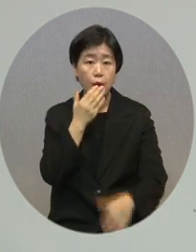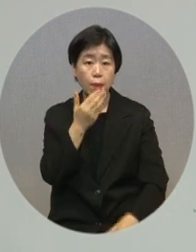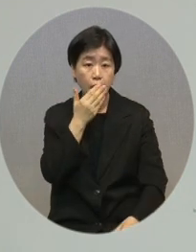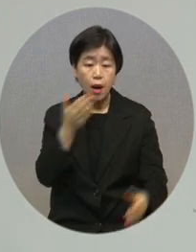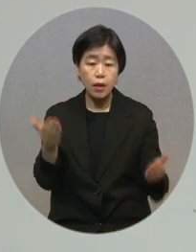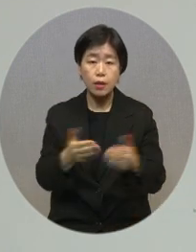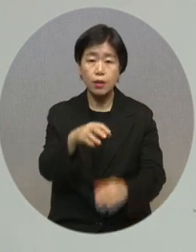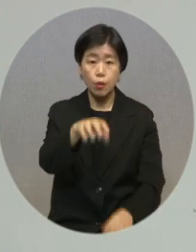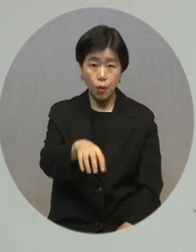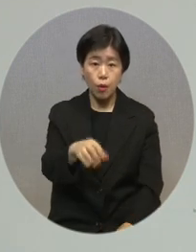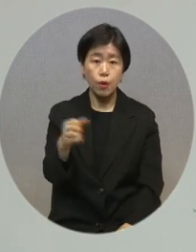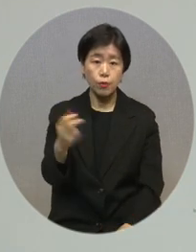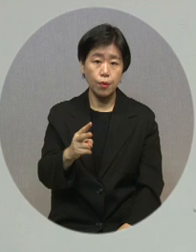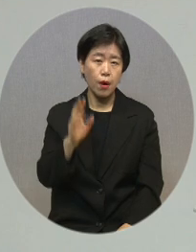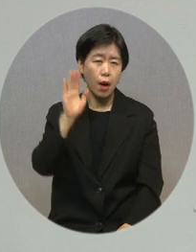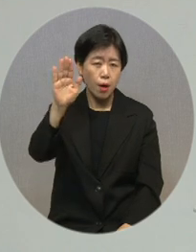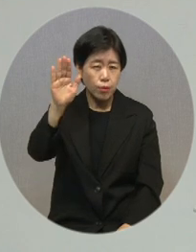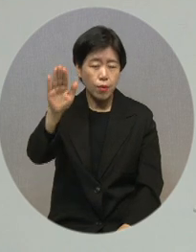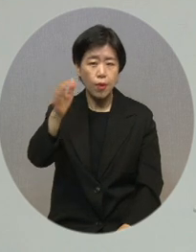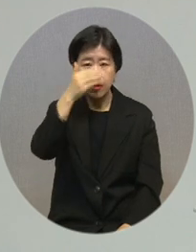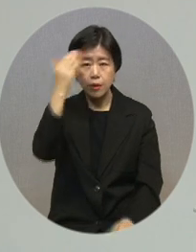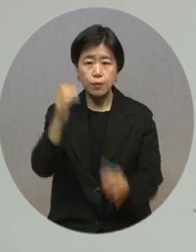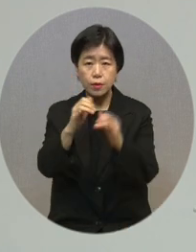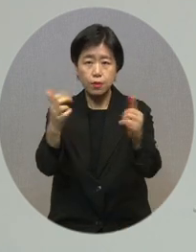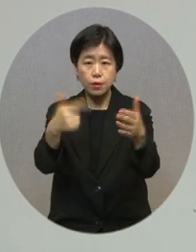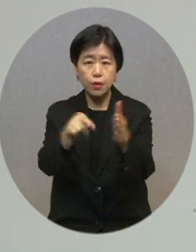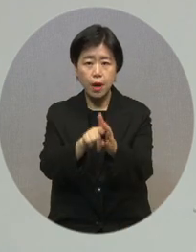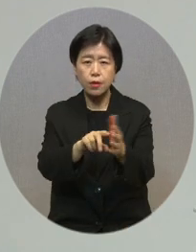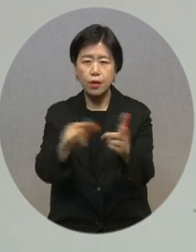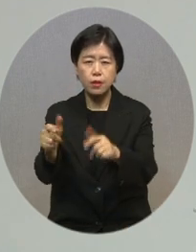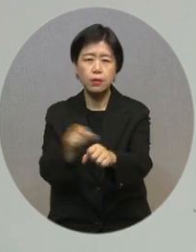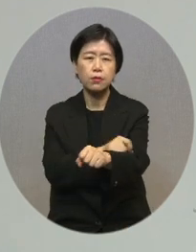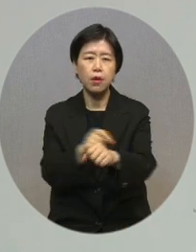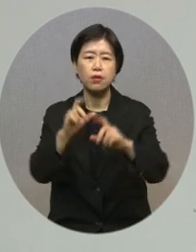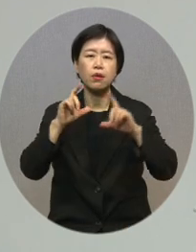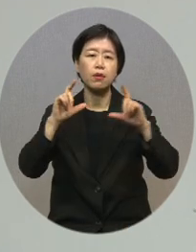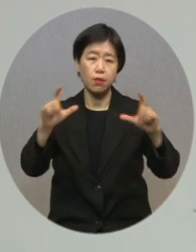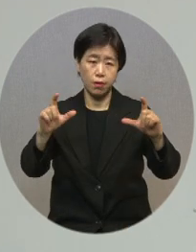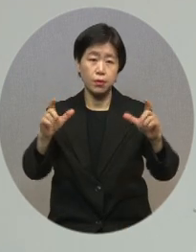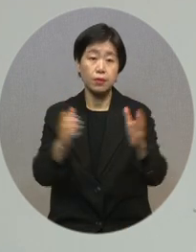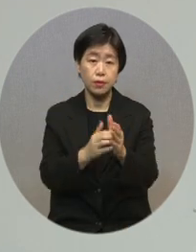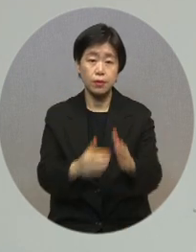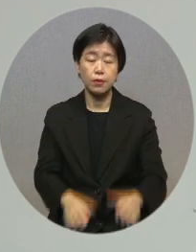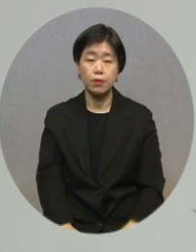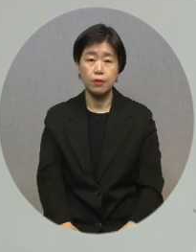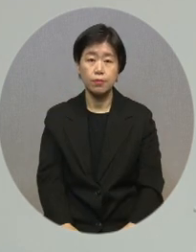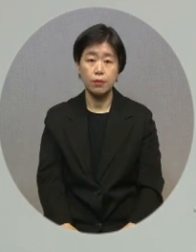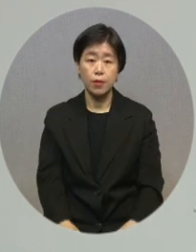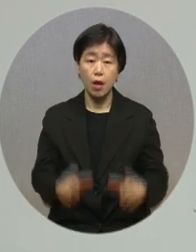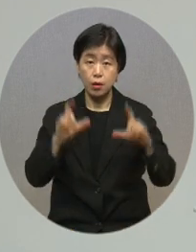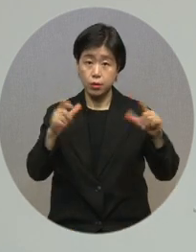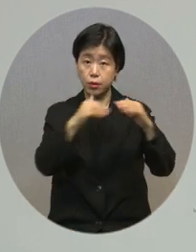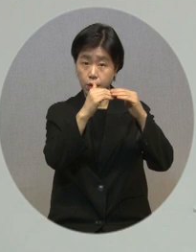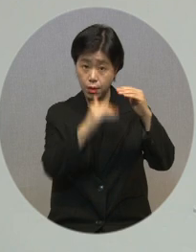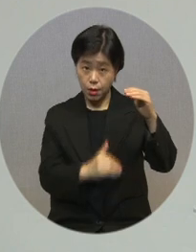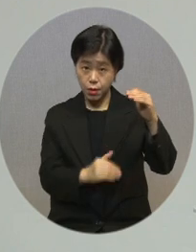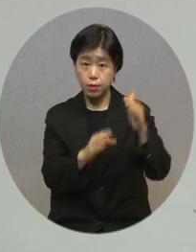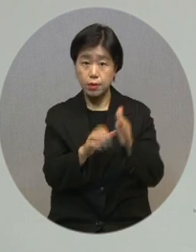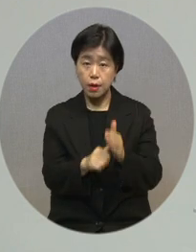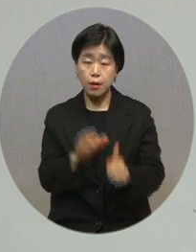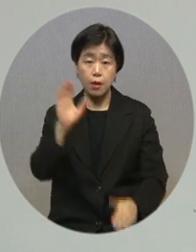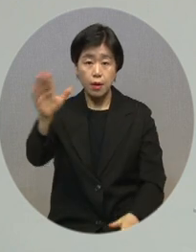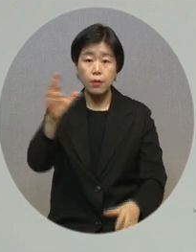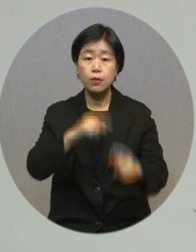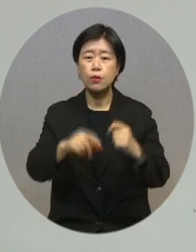위한 노사정 특별 선언을 채택을 했습니다. 네. 그 선언에서 앞으로 그러니까 더 좋은 일자리